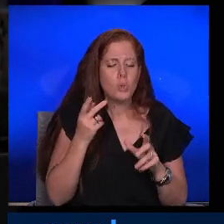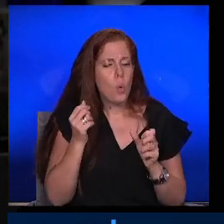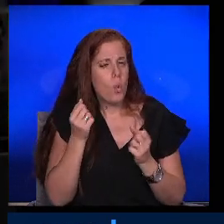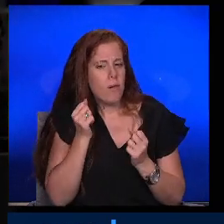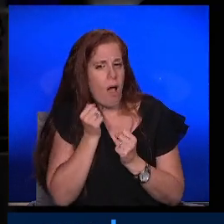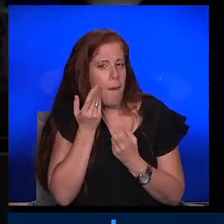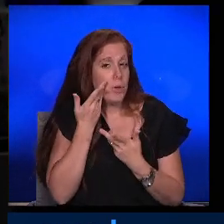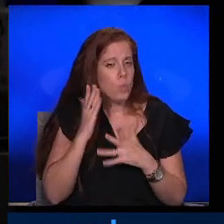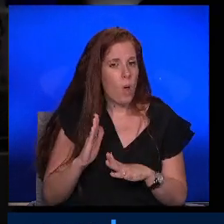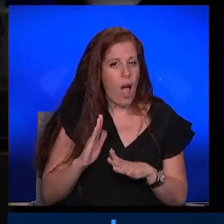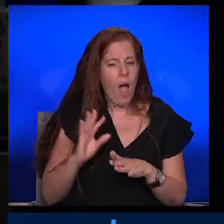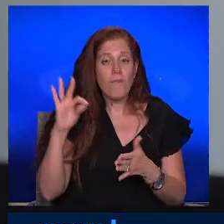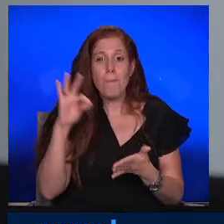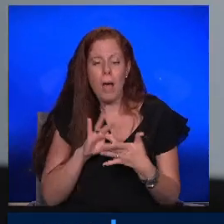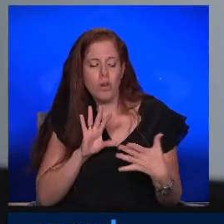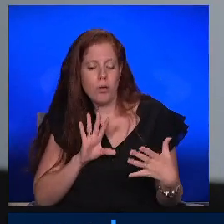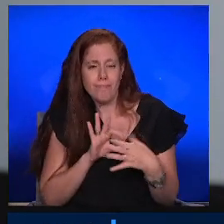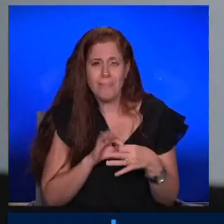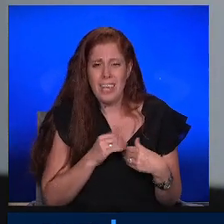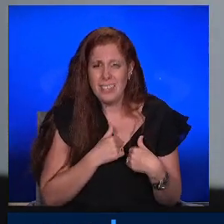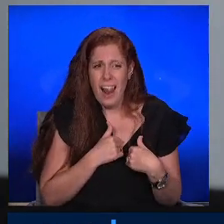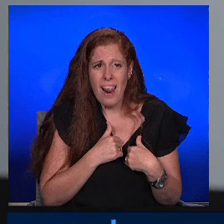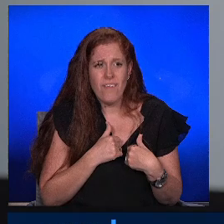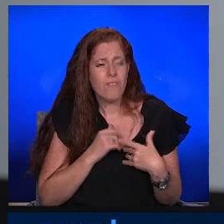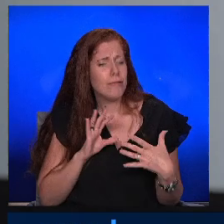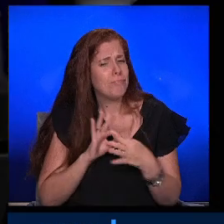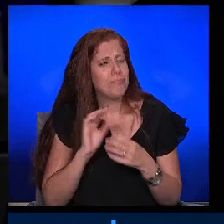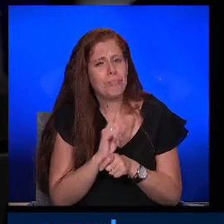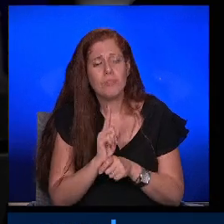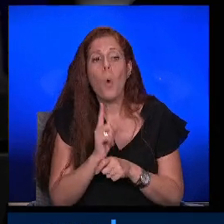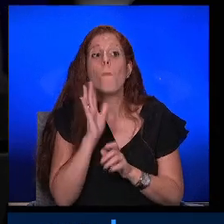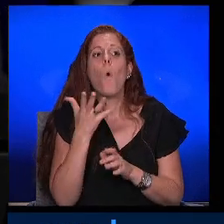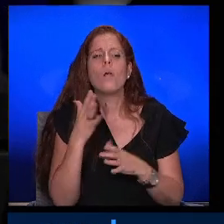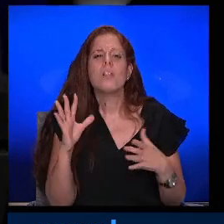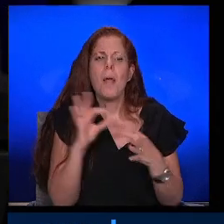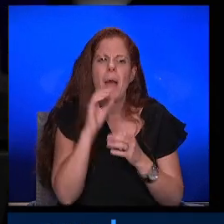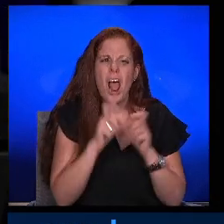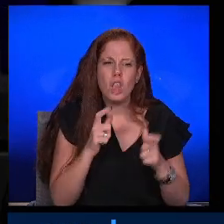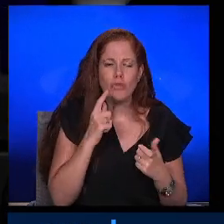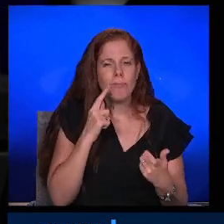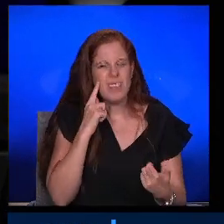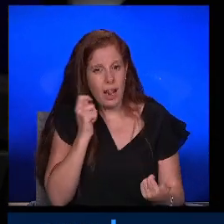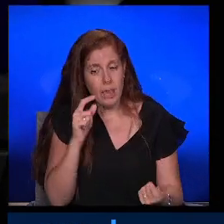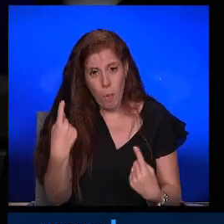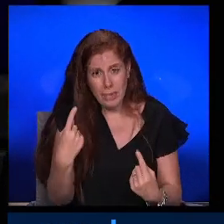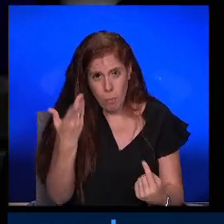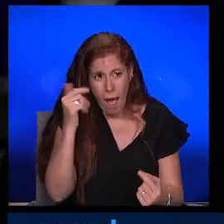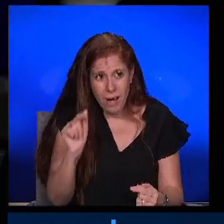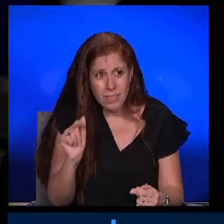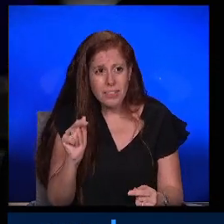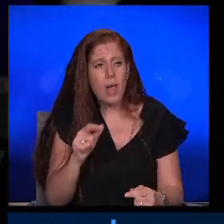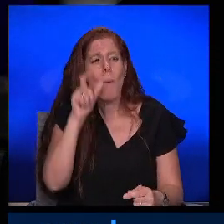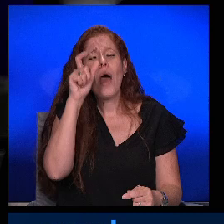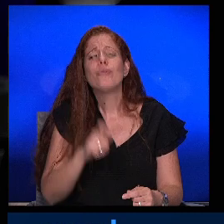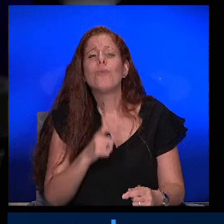שנכנסת לו ללב, נכנסת אליו 100%. הוא מאוד מאוד התחבר לאנשים חריפים, אינטליגנציים, כי הוא בעצמו היה כזה. הדמות מאוד מאוד